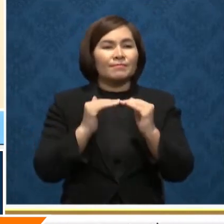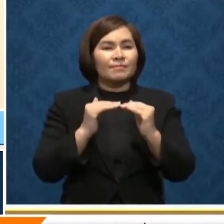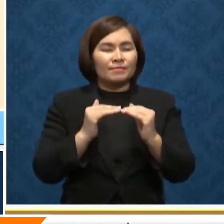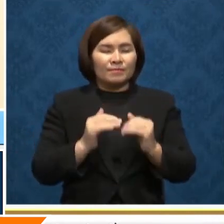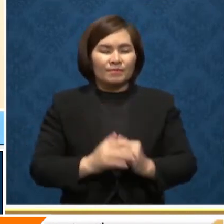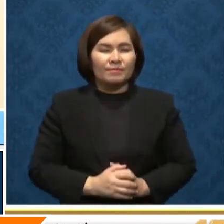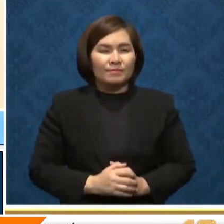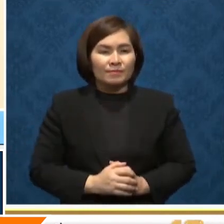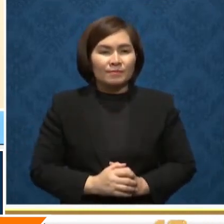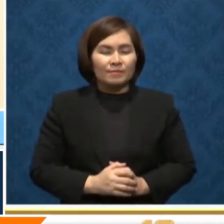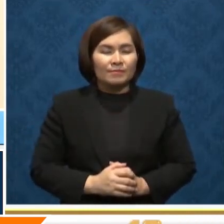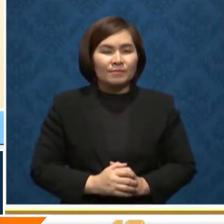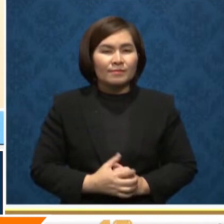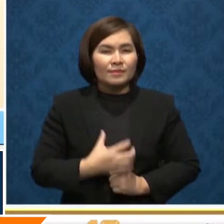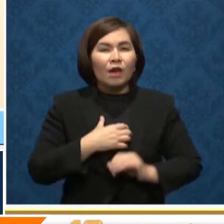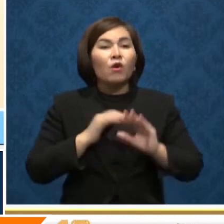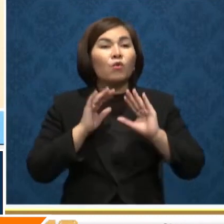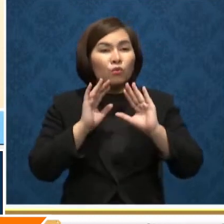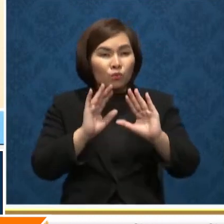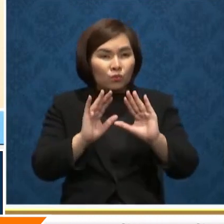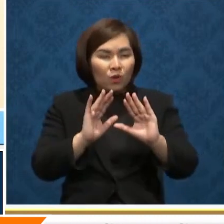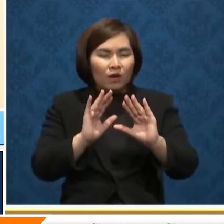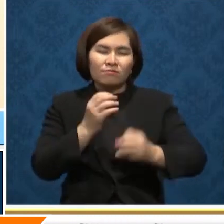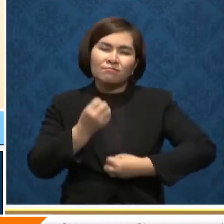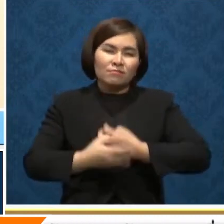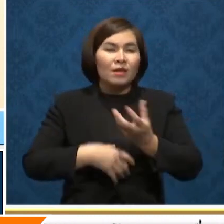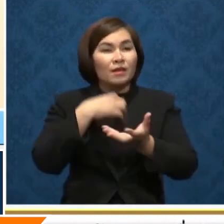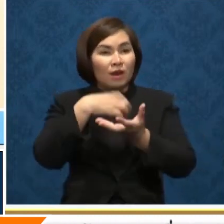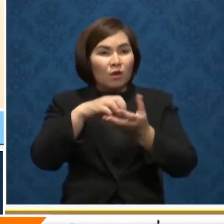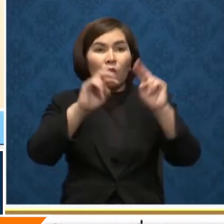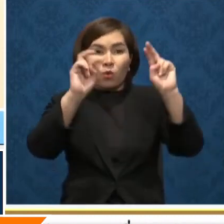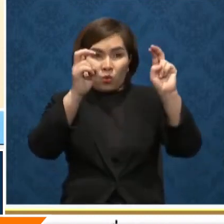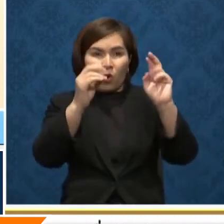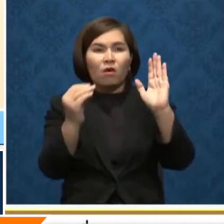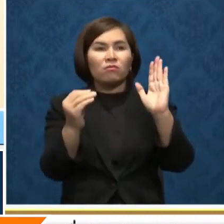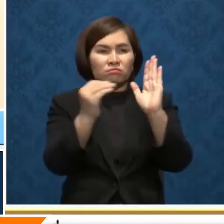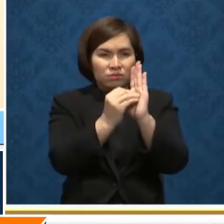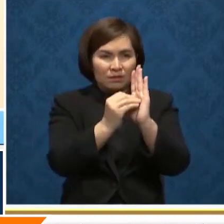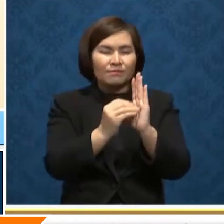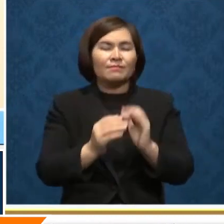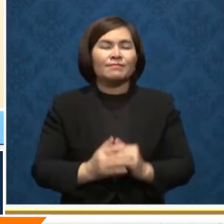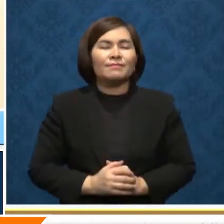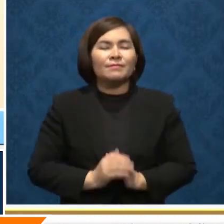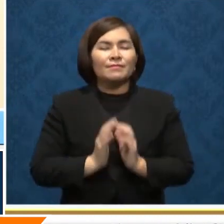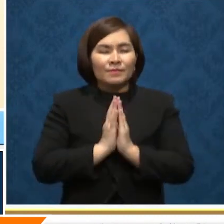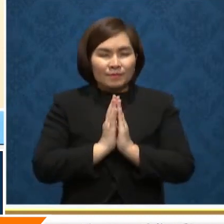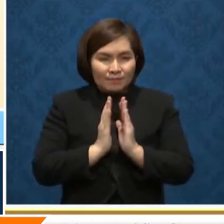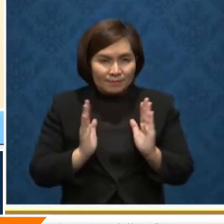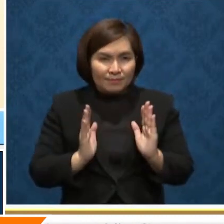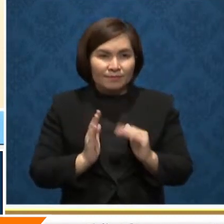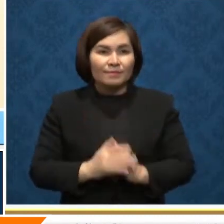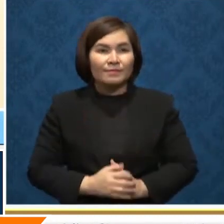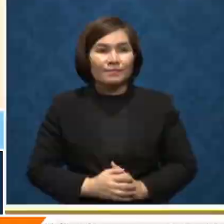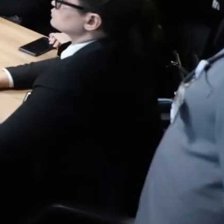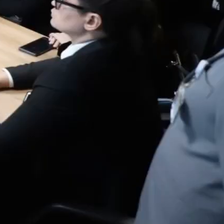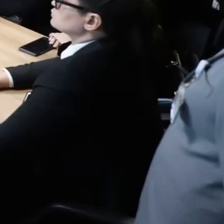ไม่แพ้กันนะคะก็อยากจะฝากพื้นที่ตรงนี้ในการ raise awareness ตรงนี้ไว้ให้ด้วยค่ะขอบคุณท่านประธานค่ะ